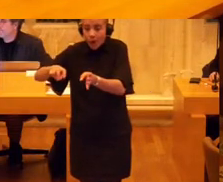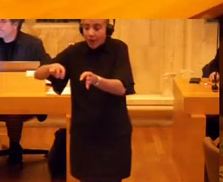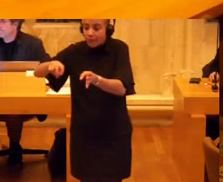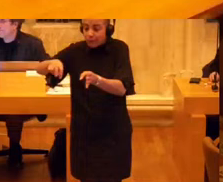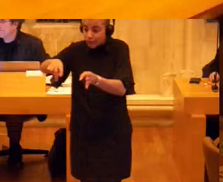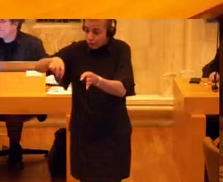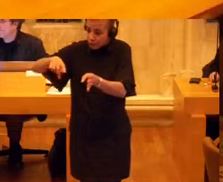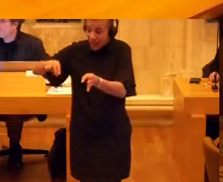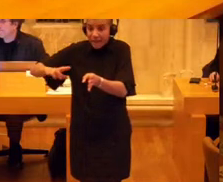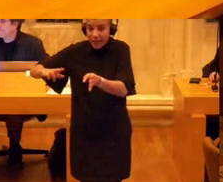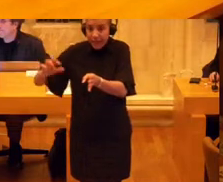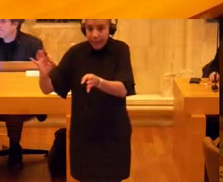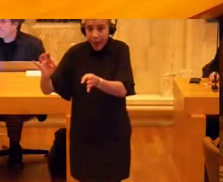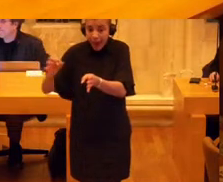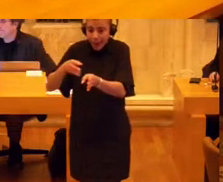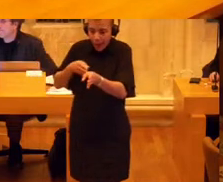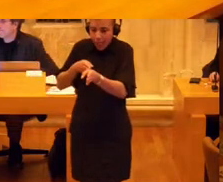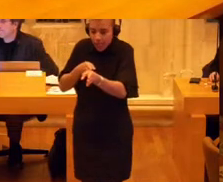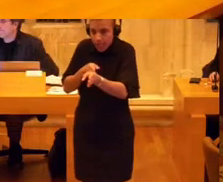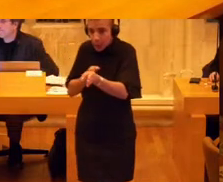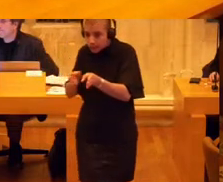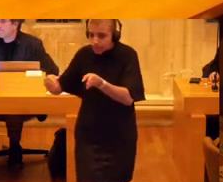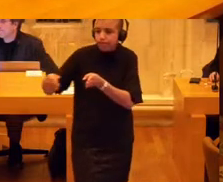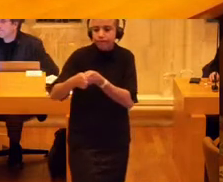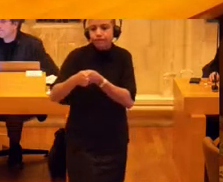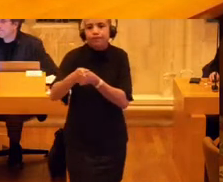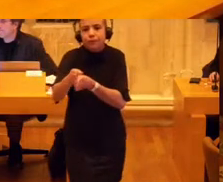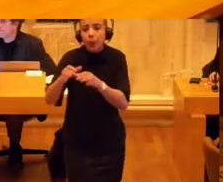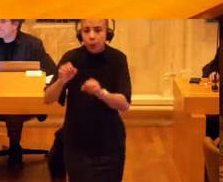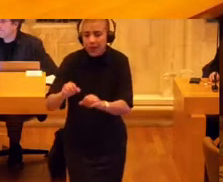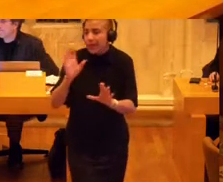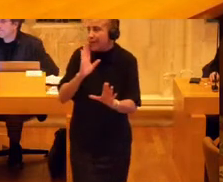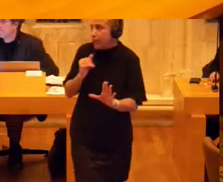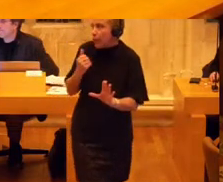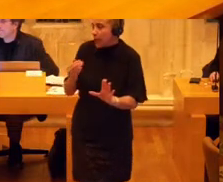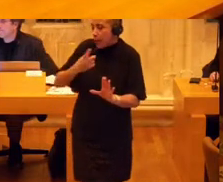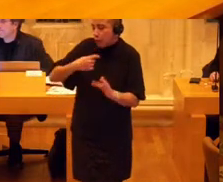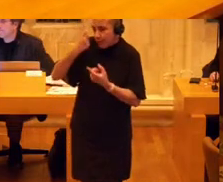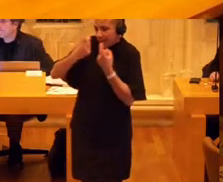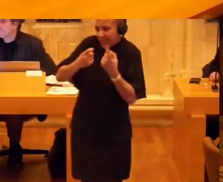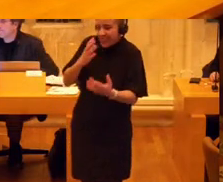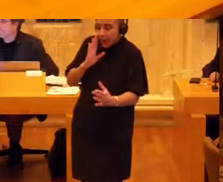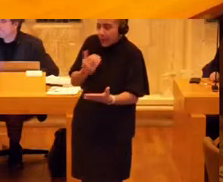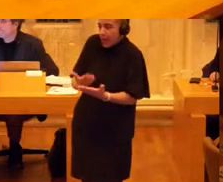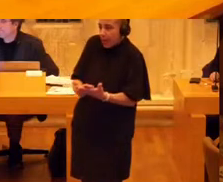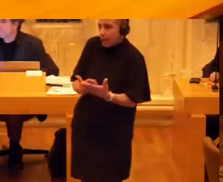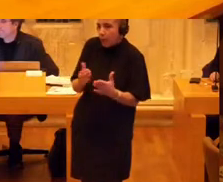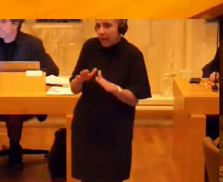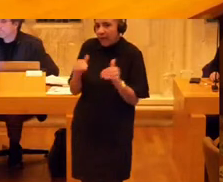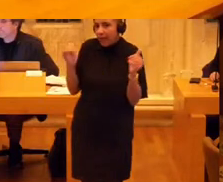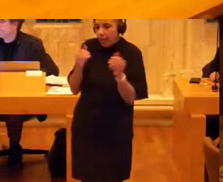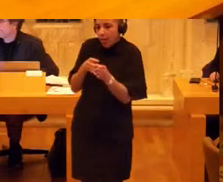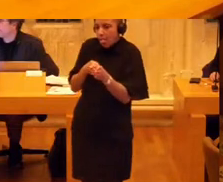pour clarifier, expliquer un peu pourquoi on avait pensé cet aménagement de cette façon.